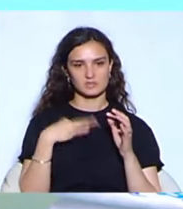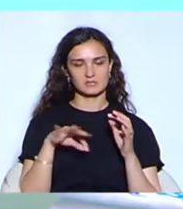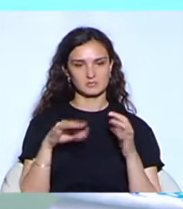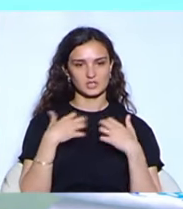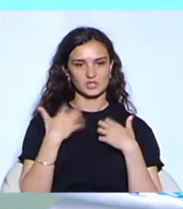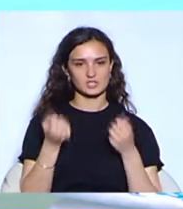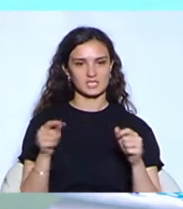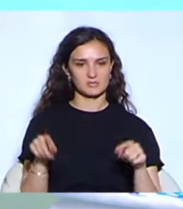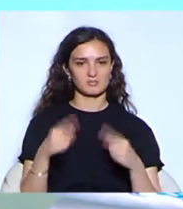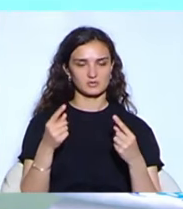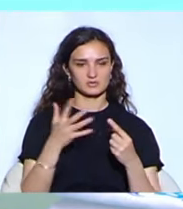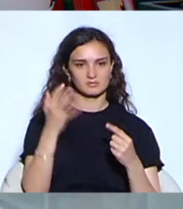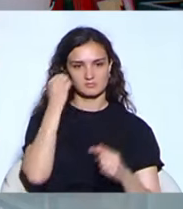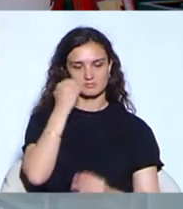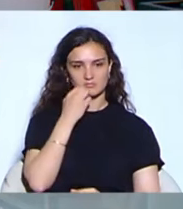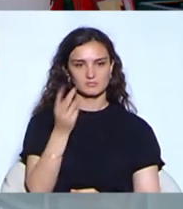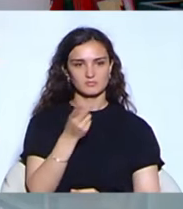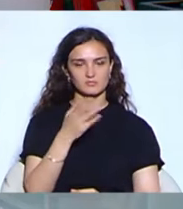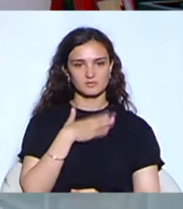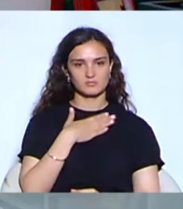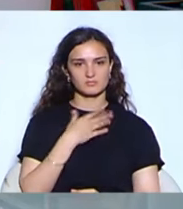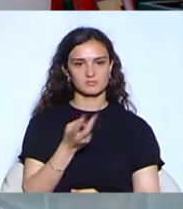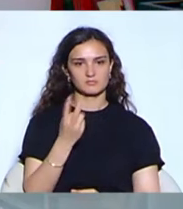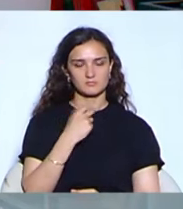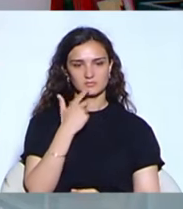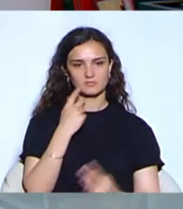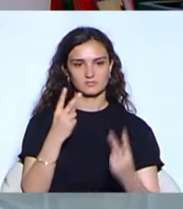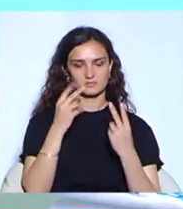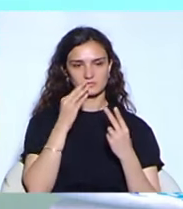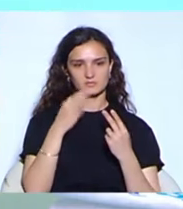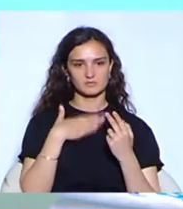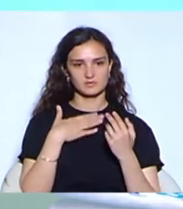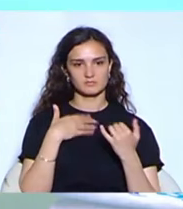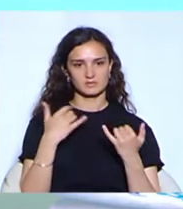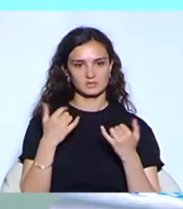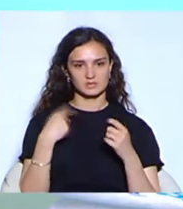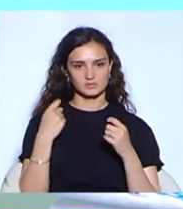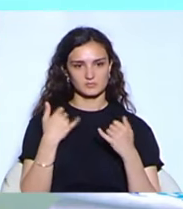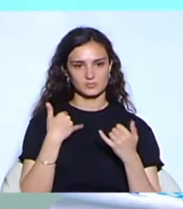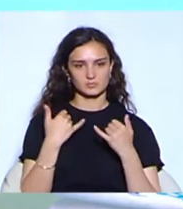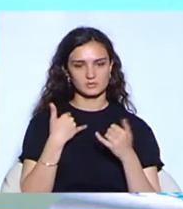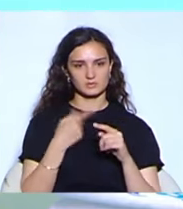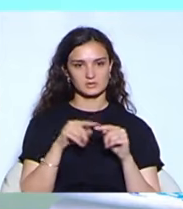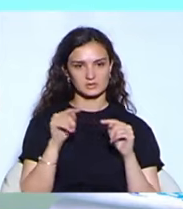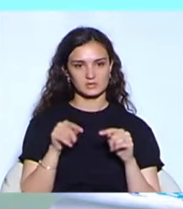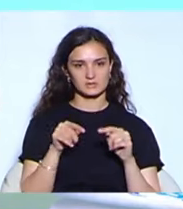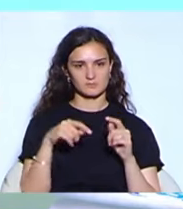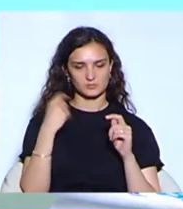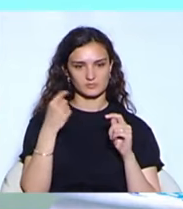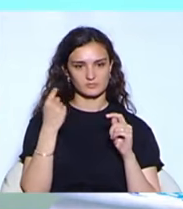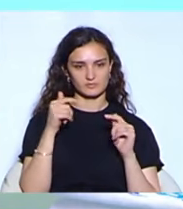გაჯანსაღებაში. მადლობას მოგახსენებთ ჩვენთან სტუმრობისთვის, მაყურებელს შევახსენებთ დღევანდელი ჩვენი გადაცემის სტუმარი და ამ